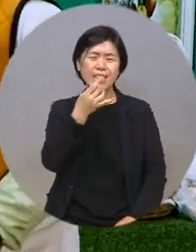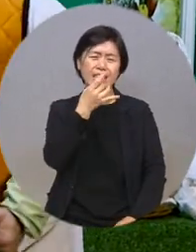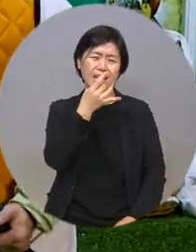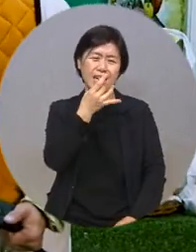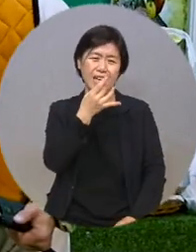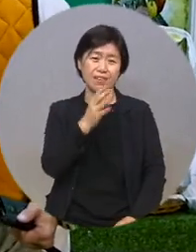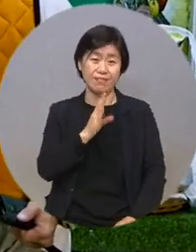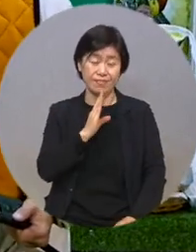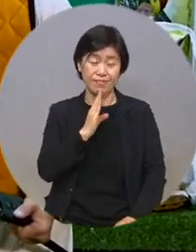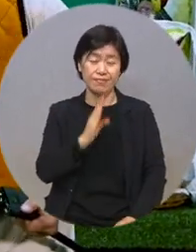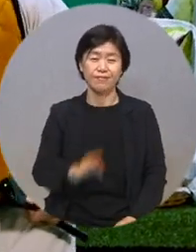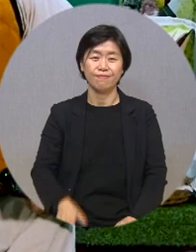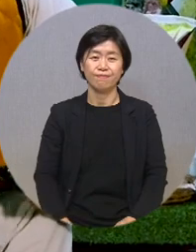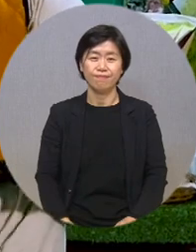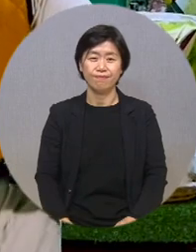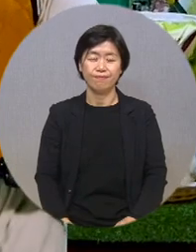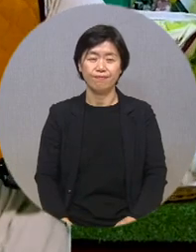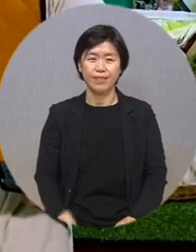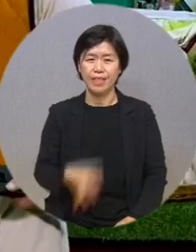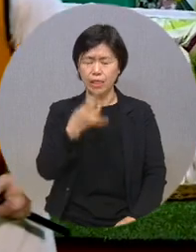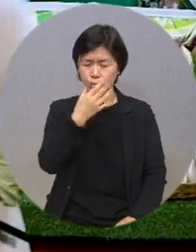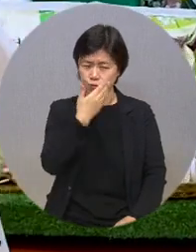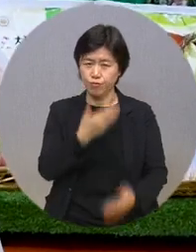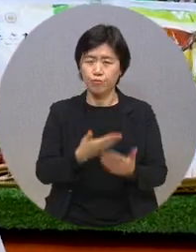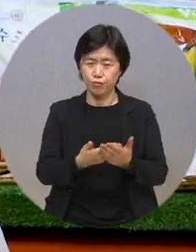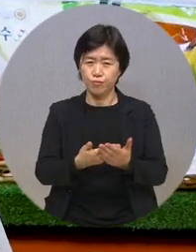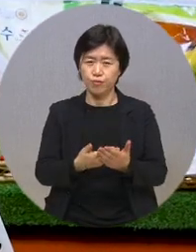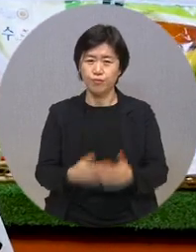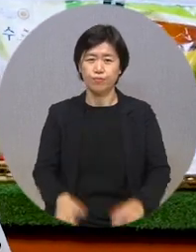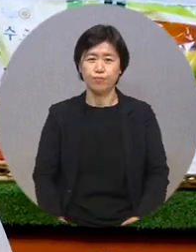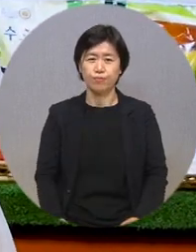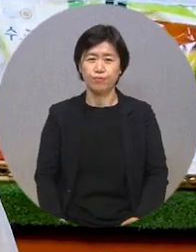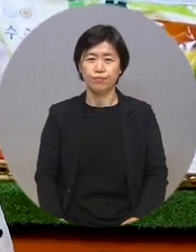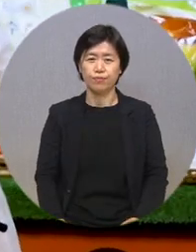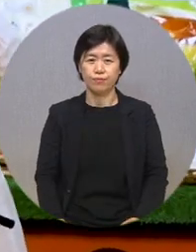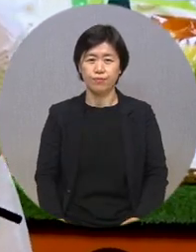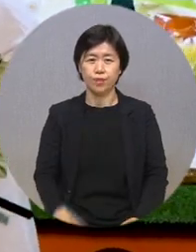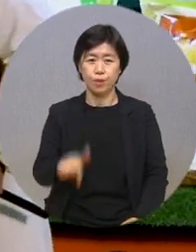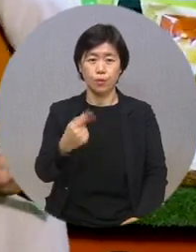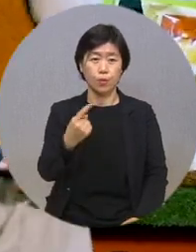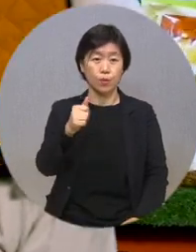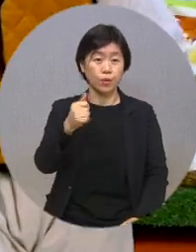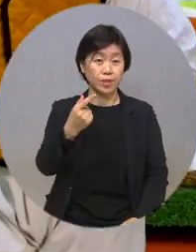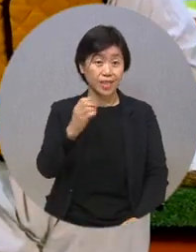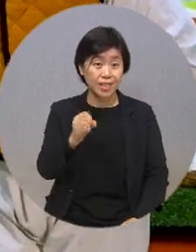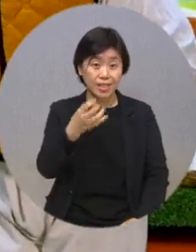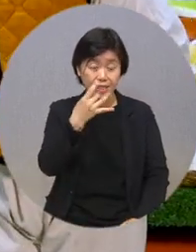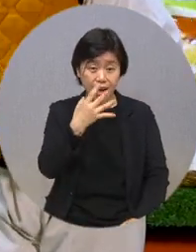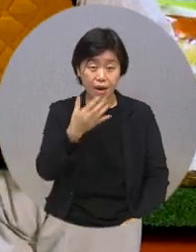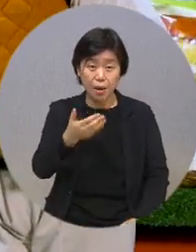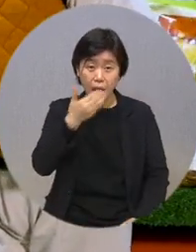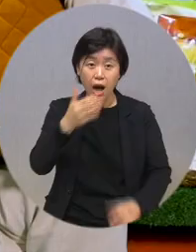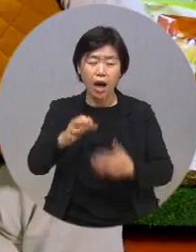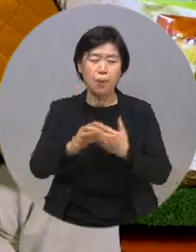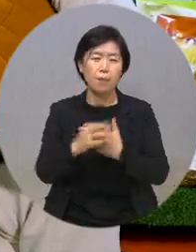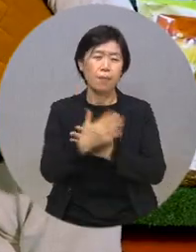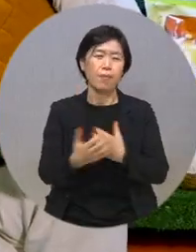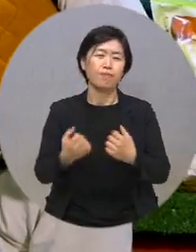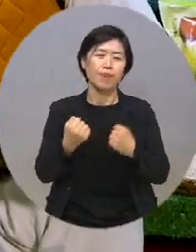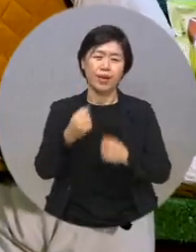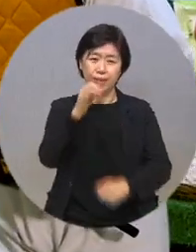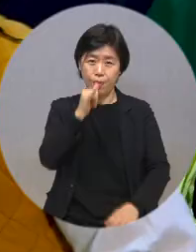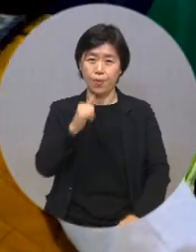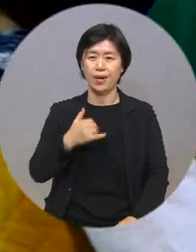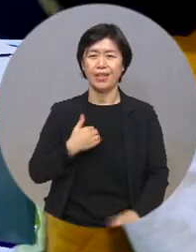쌀 밥이거든요. 쌀이 좋아야 되는데 요 간척치 쌀, 해맞이 쌀, 고운 쌀 요거 드시면 몸에도 좋고